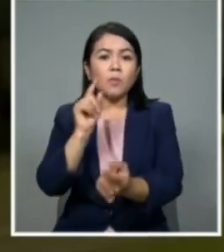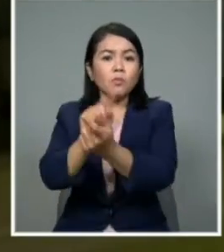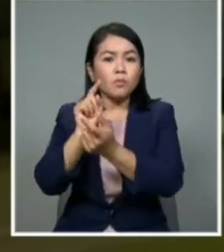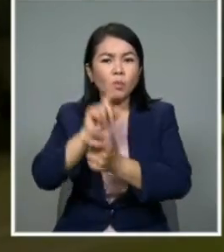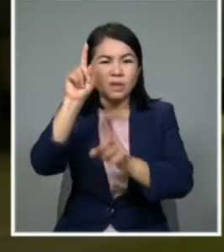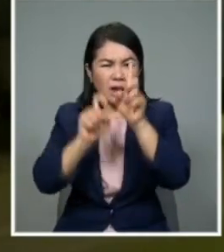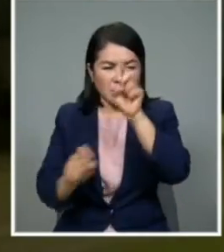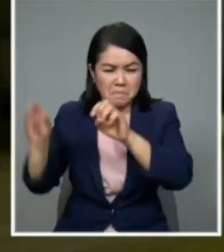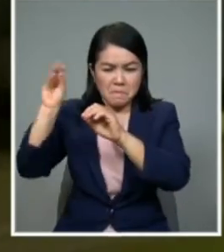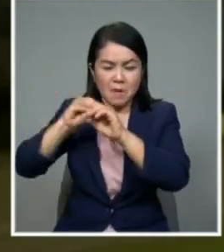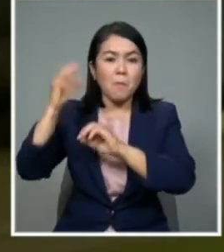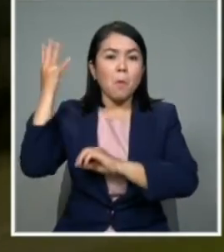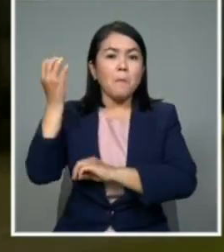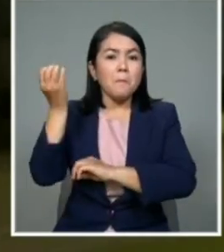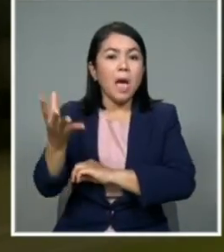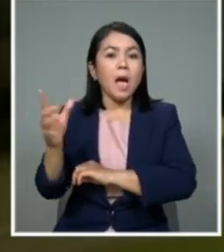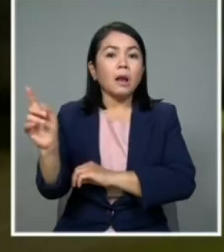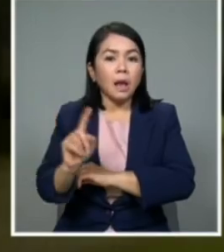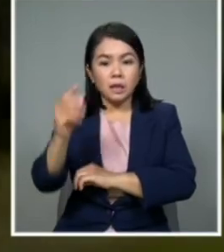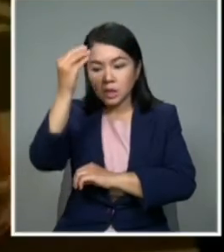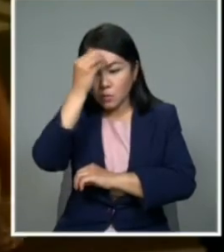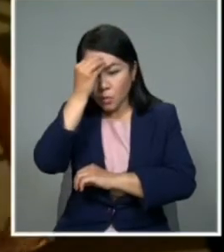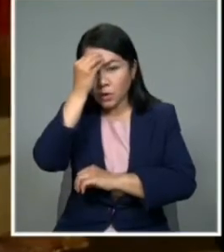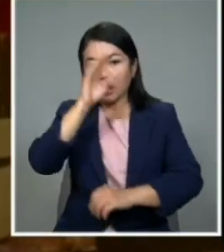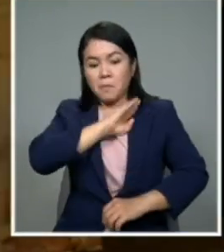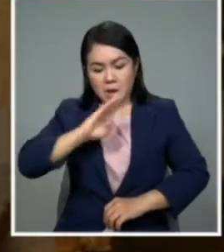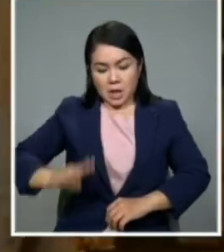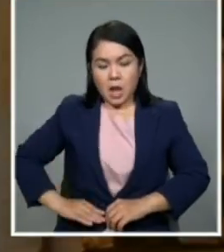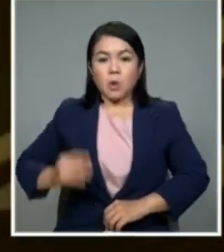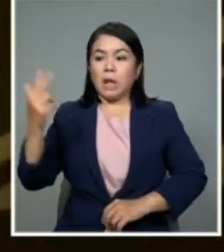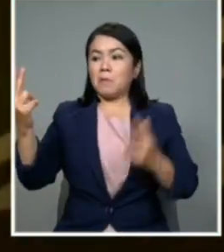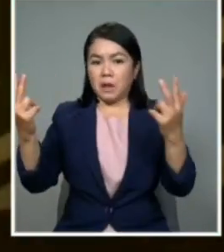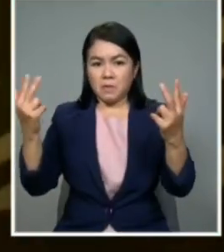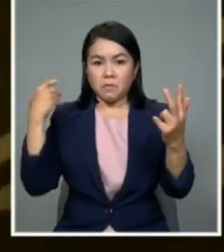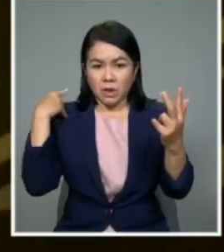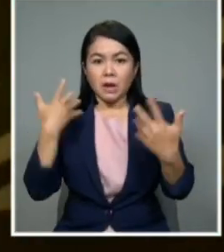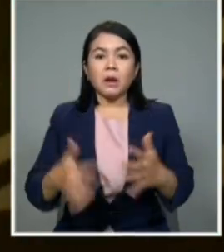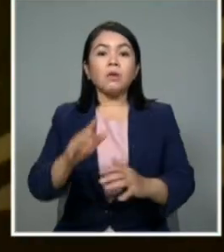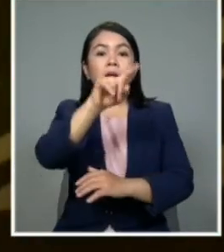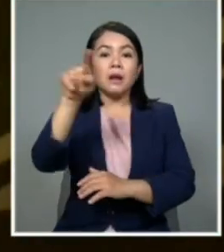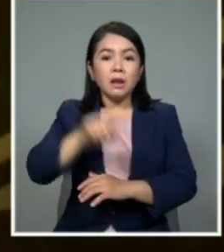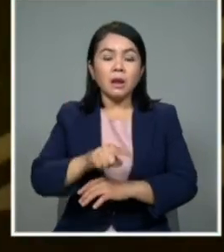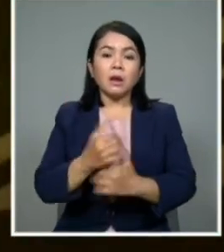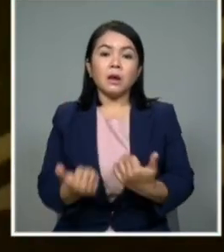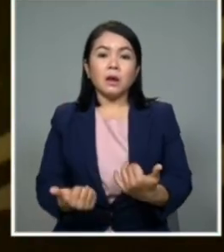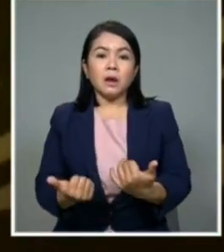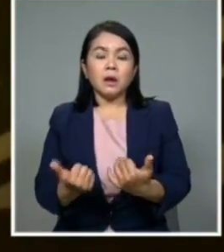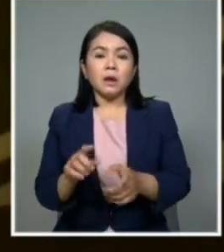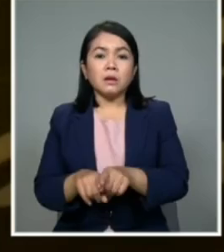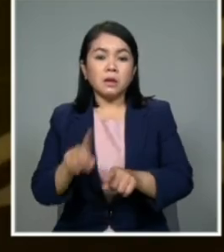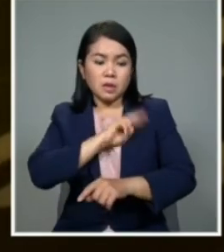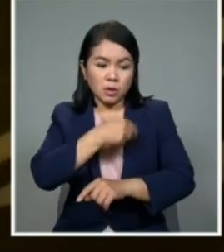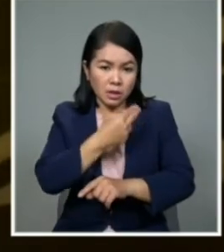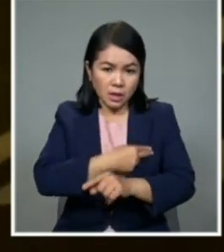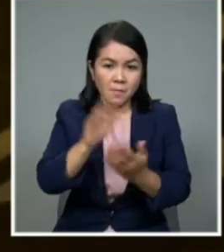บผู้เสียชีวิตเพิ่มมากขึ้นเมื่อวานนี้ก็คือที่ญี่ปุ่นและเบลเยียมประเทศละ3คนนะคะอังกฤษสวิตเซอร์แลนด์สวีเดนเนเธอร์แ